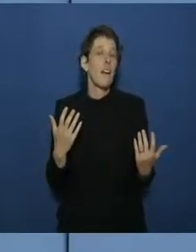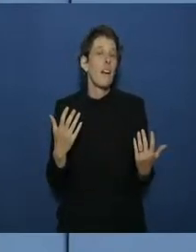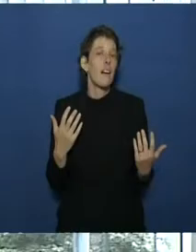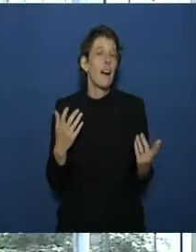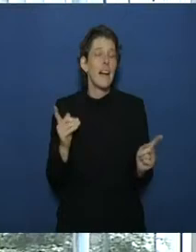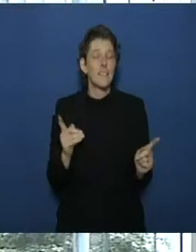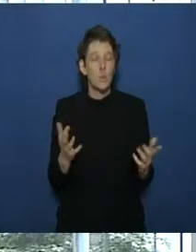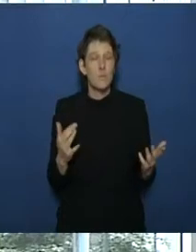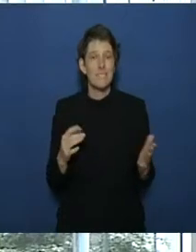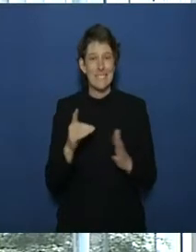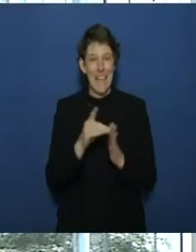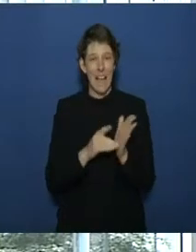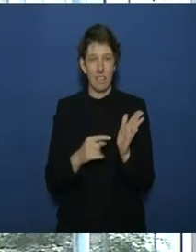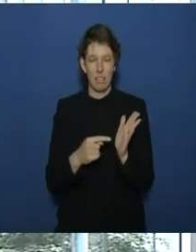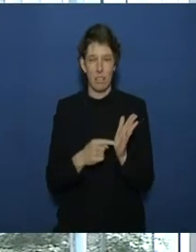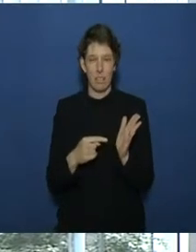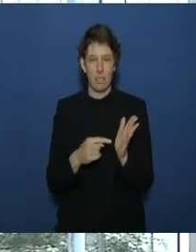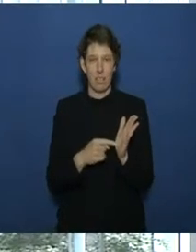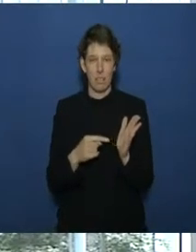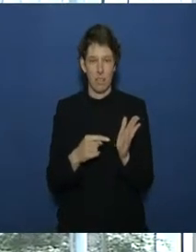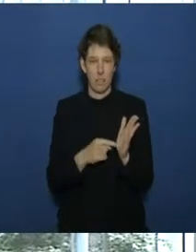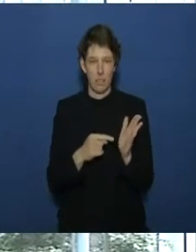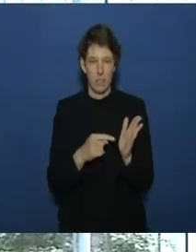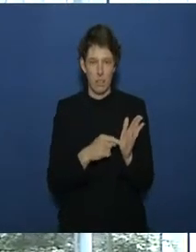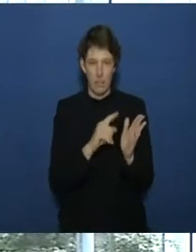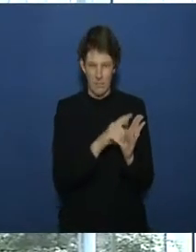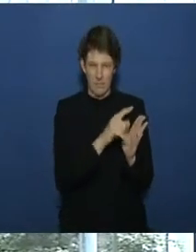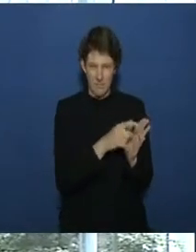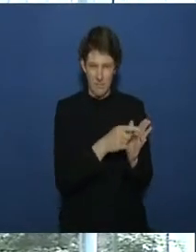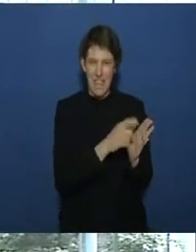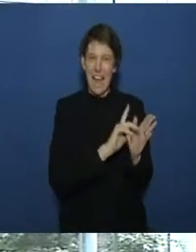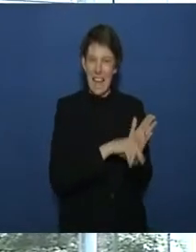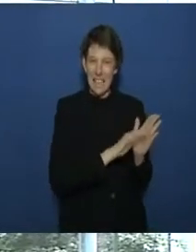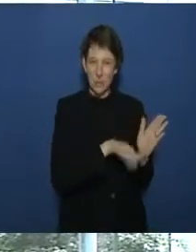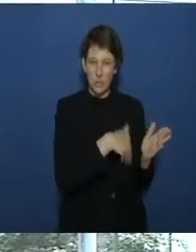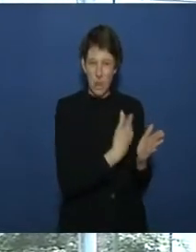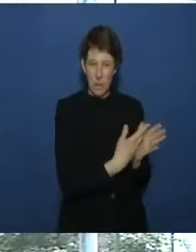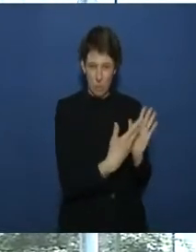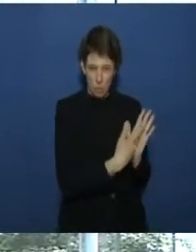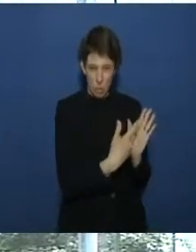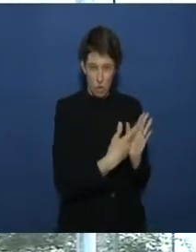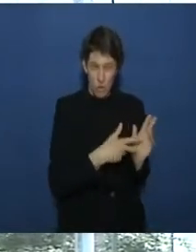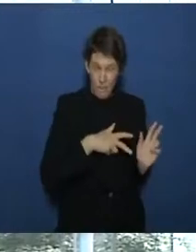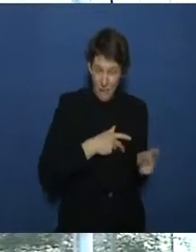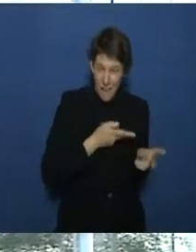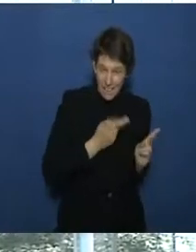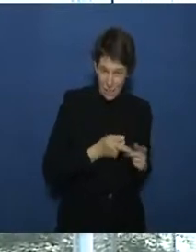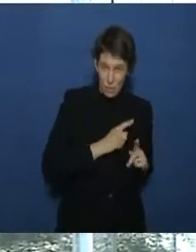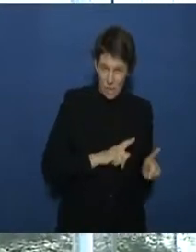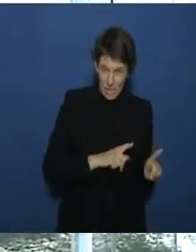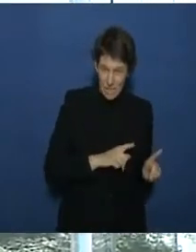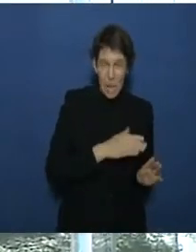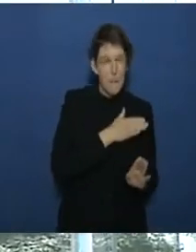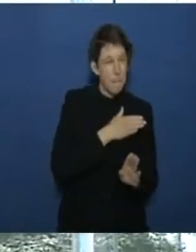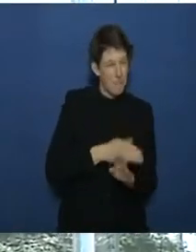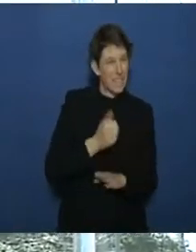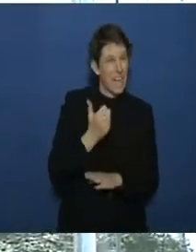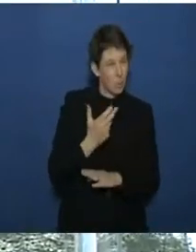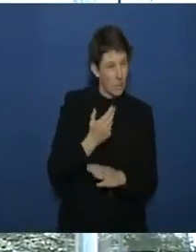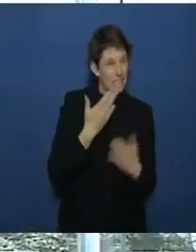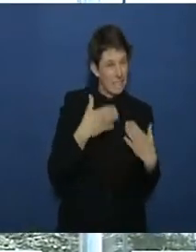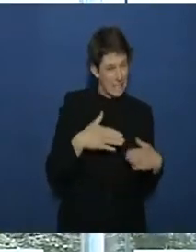die Daten, die für die Kontrolle der korrekten Leistungserbringung nötig sind, bis zum 31.